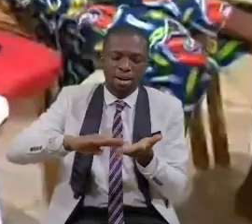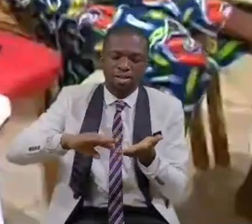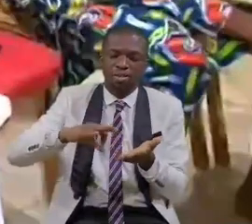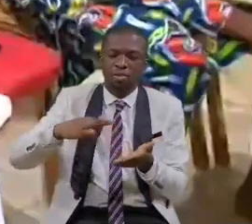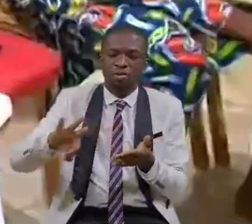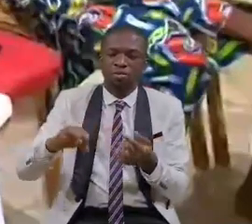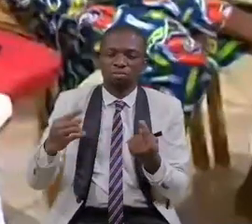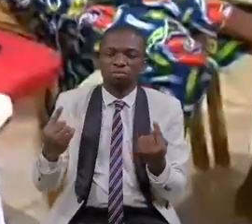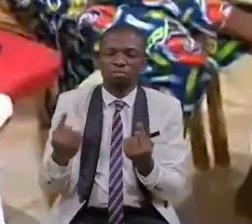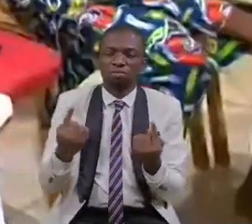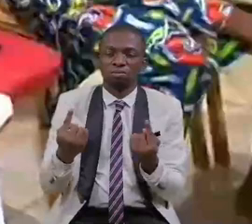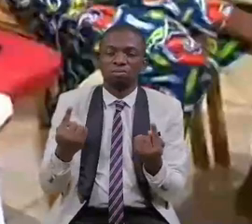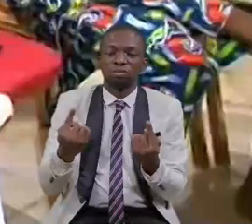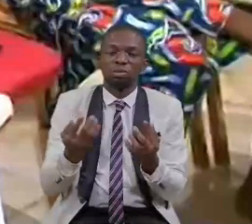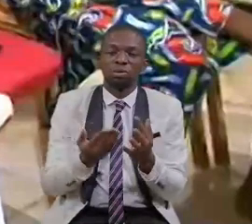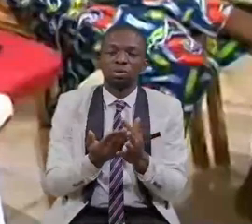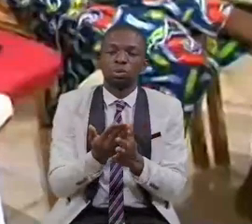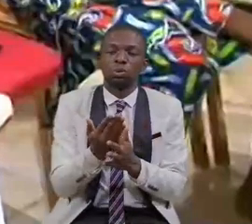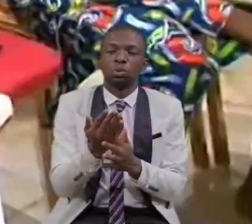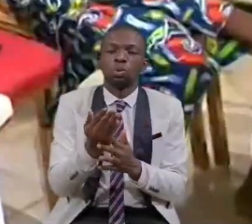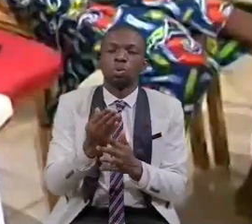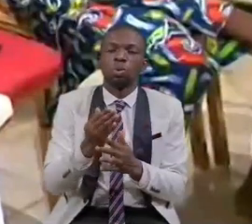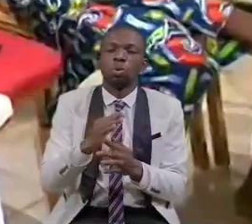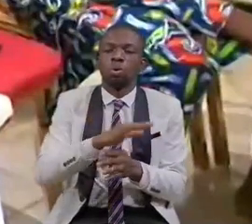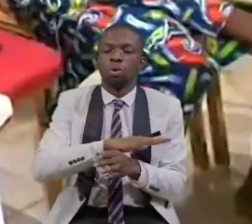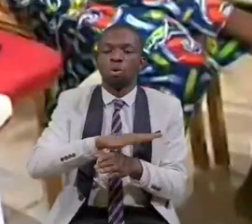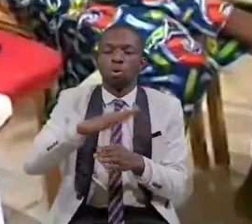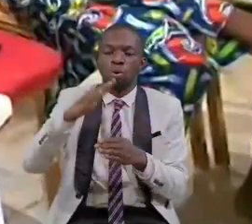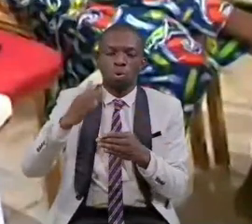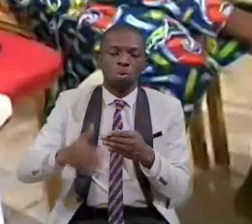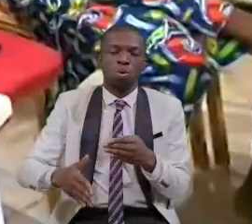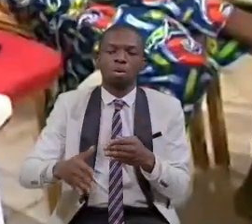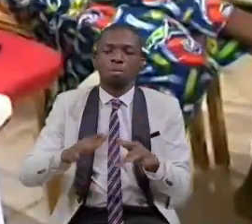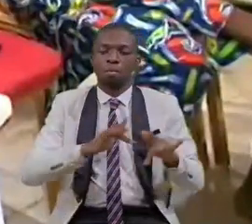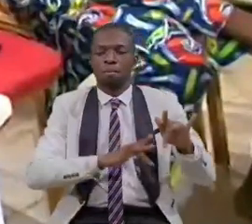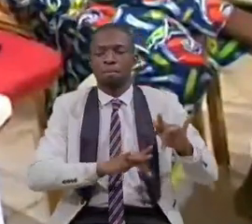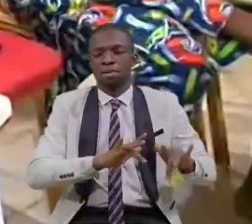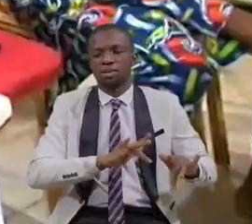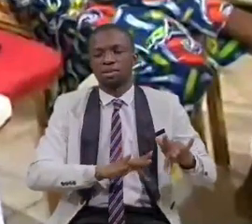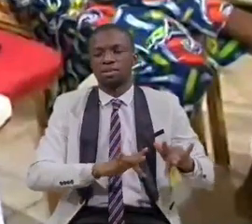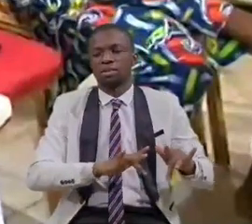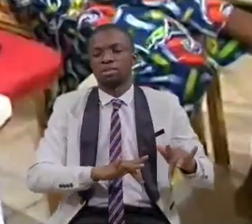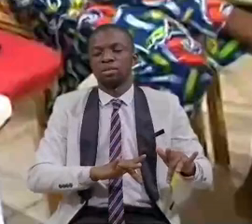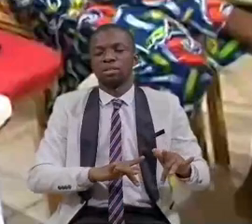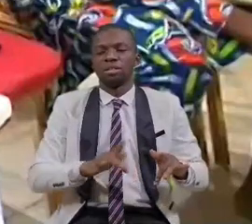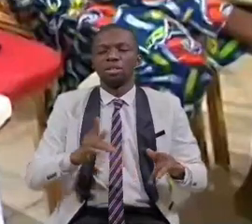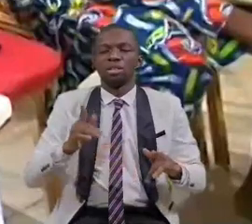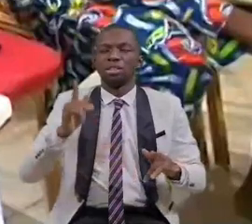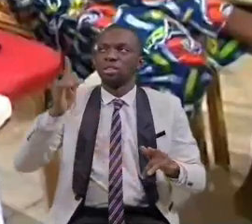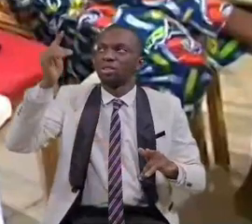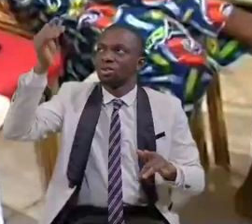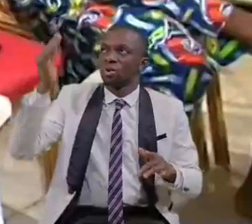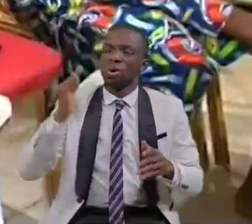Il nous parle là-bas du pardon des offenses par une miséricorde entière. Il nous a promis le pardon.